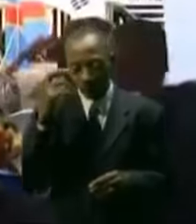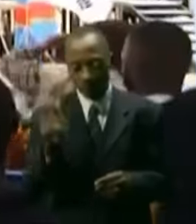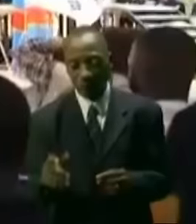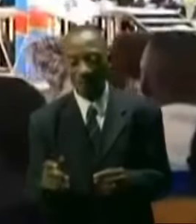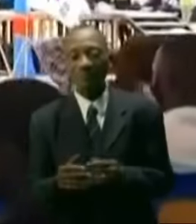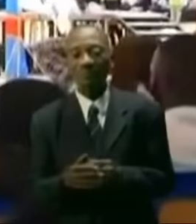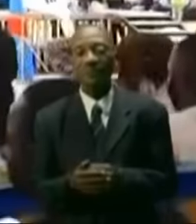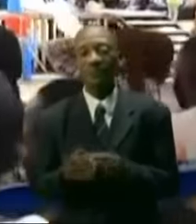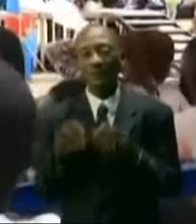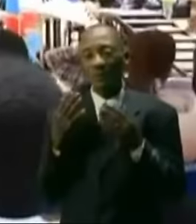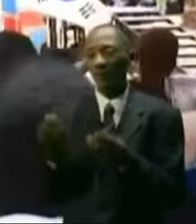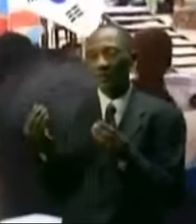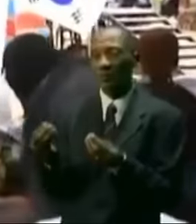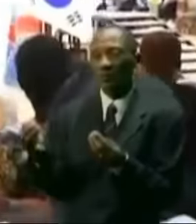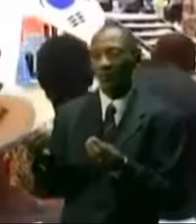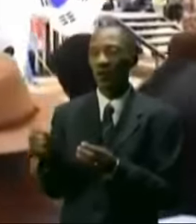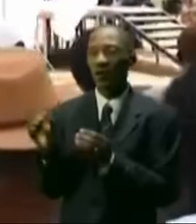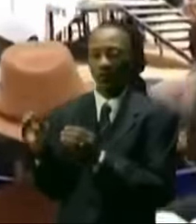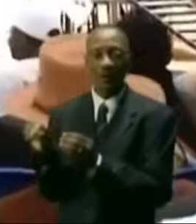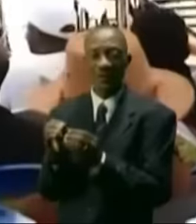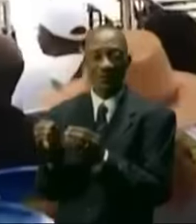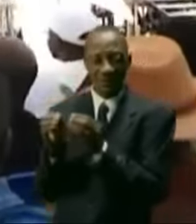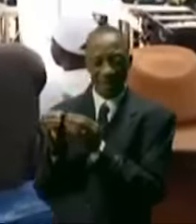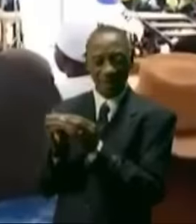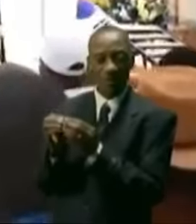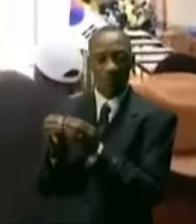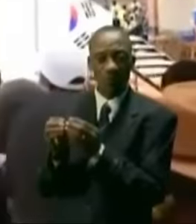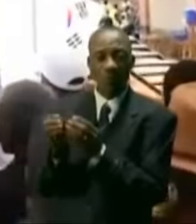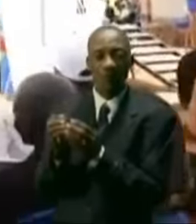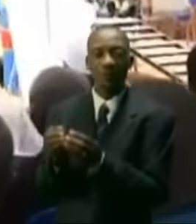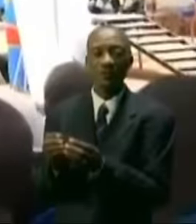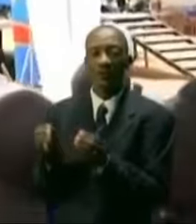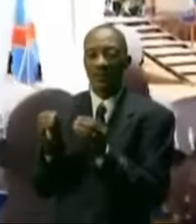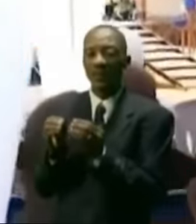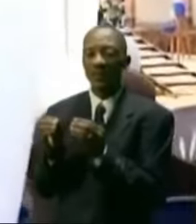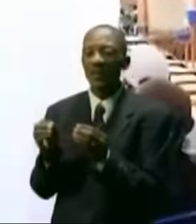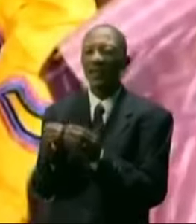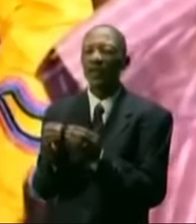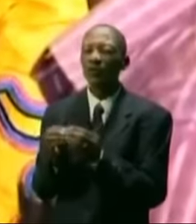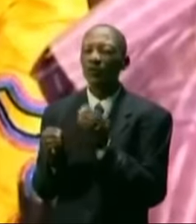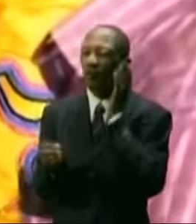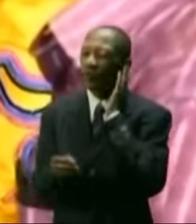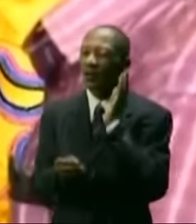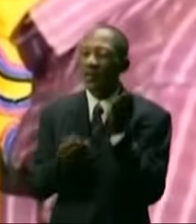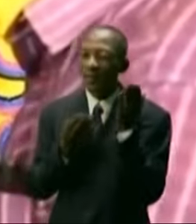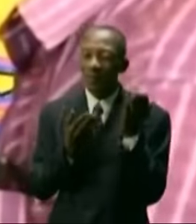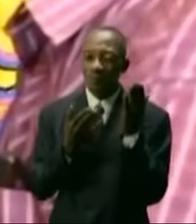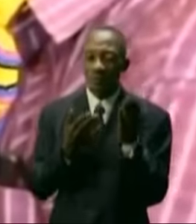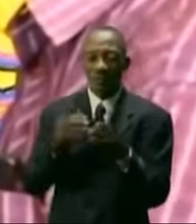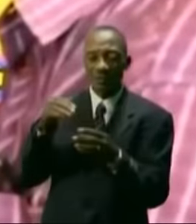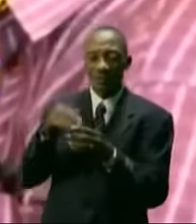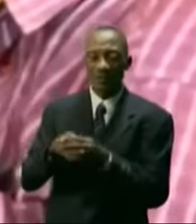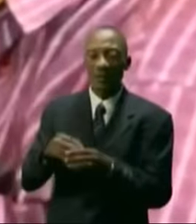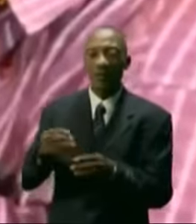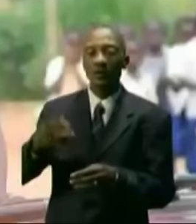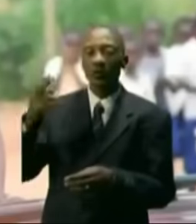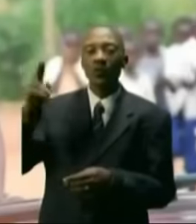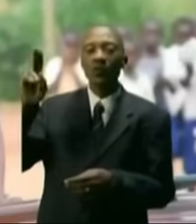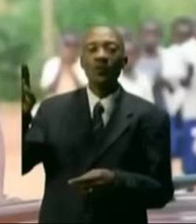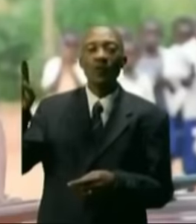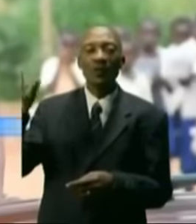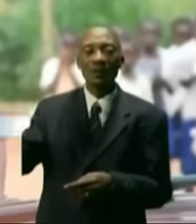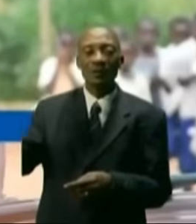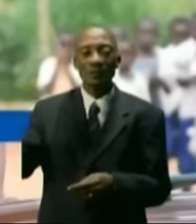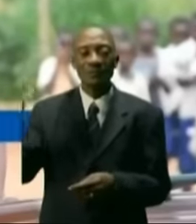que ce fut en 1972 que l'Assemblée générale des Nations unies avait initié cette journée.